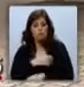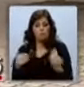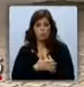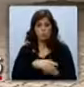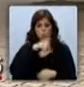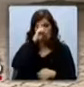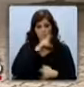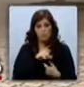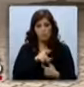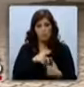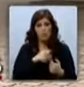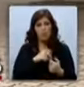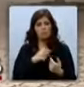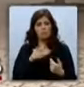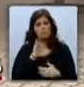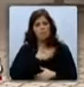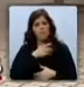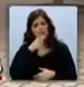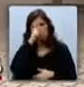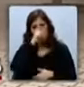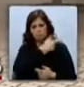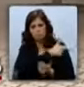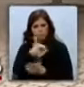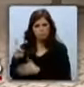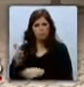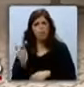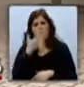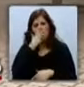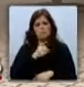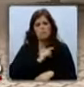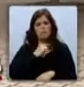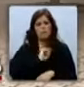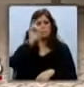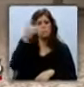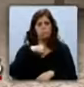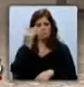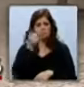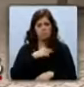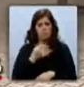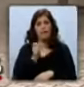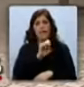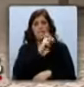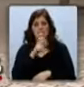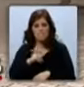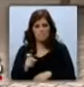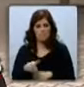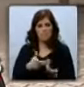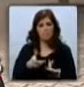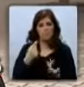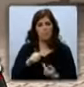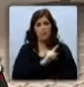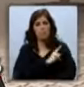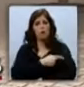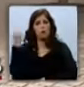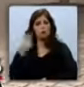как артиллерийские дуэли, как бомбинтон. Мы как сектор газа, как ну, нейтральная зона. Вроде бы украинская власть, а